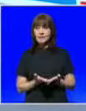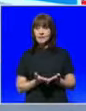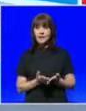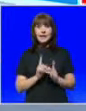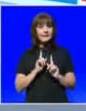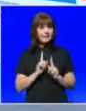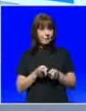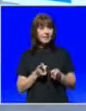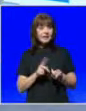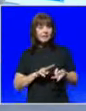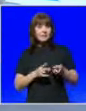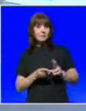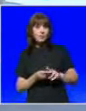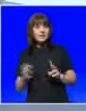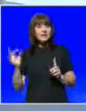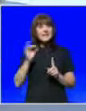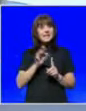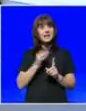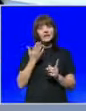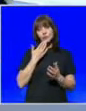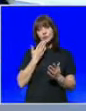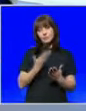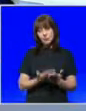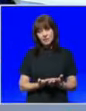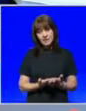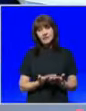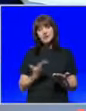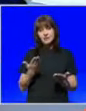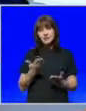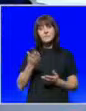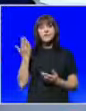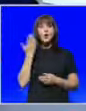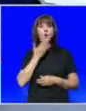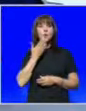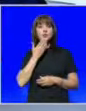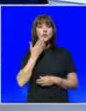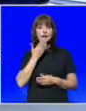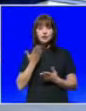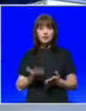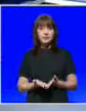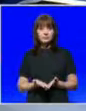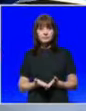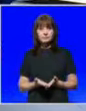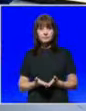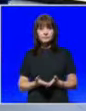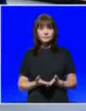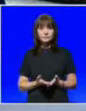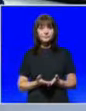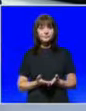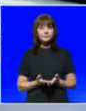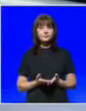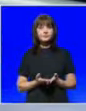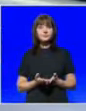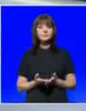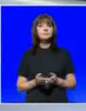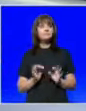се променят целите, които си поставят училищата и образованието като цяло? Да, тук